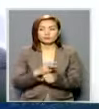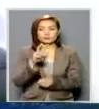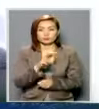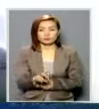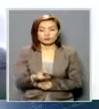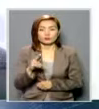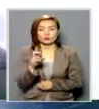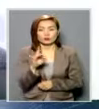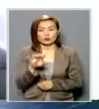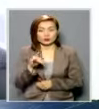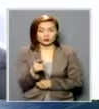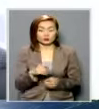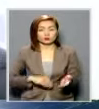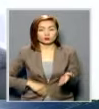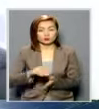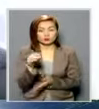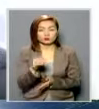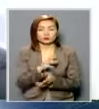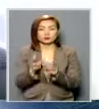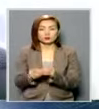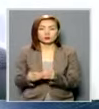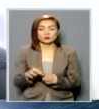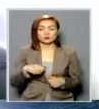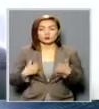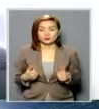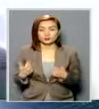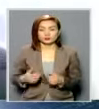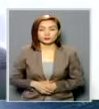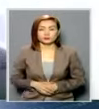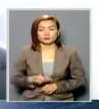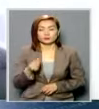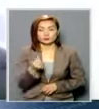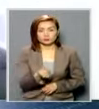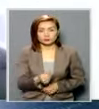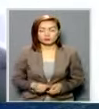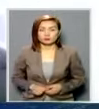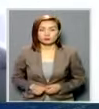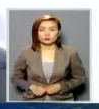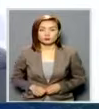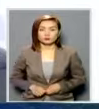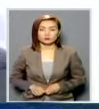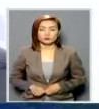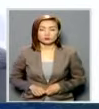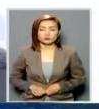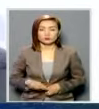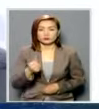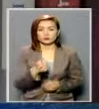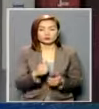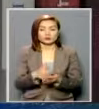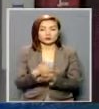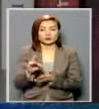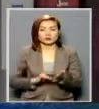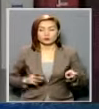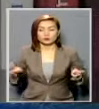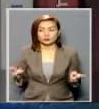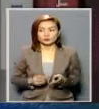немесе рубльмен немесе кез келген бір валютамен сатып алатын тауарды мүмкіндігінше оның төлемін бірден төлеп тастауға тырысу керек.